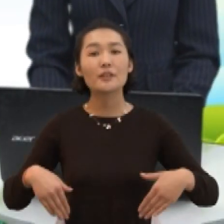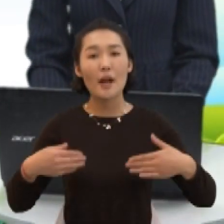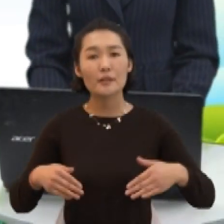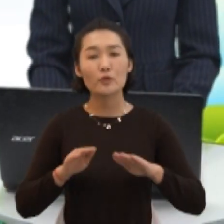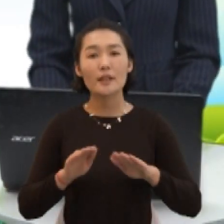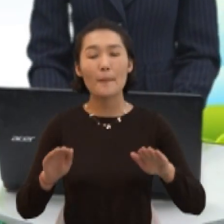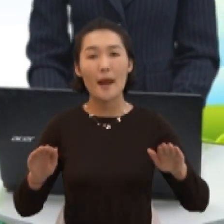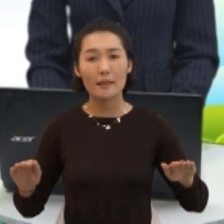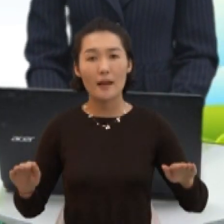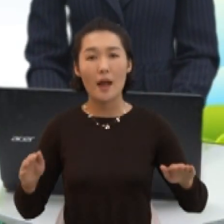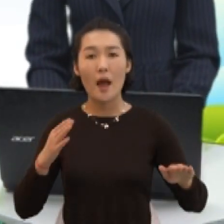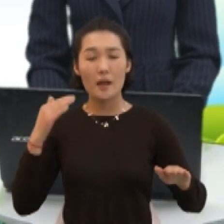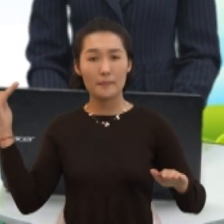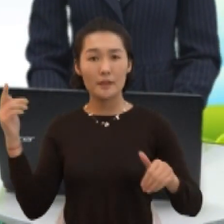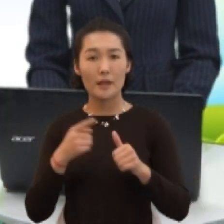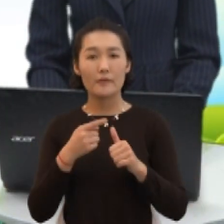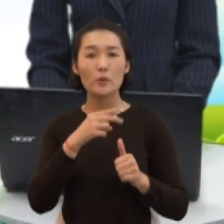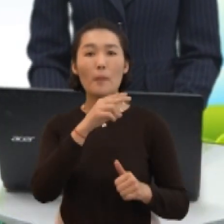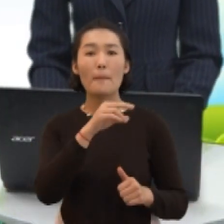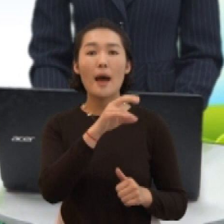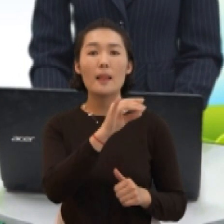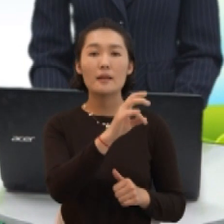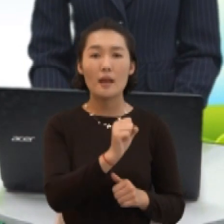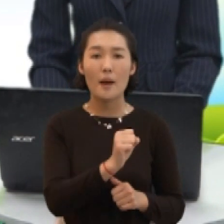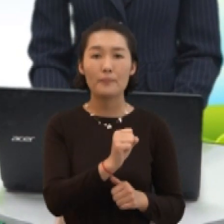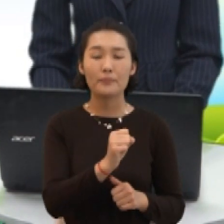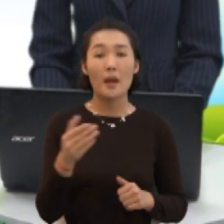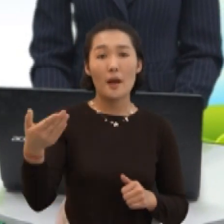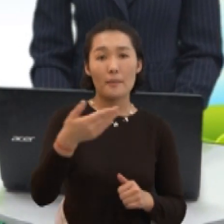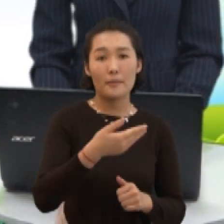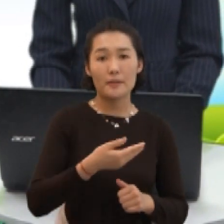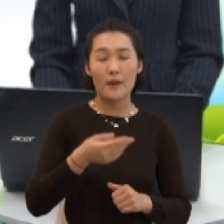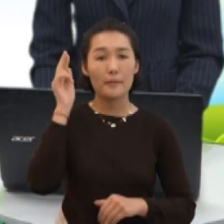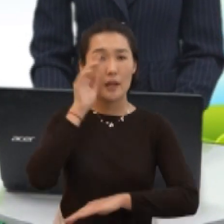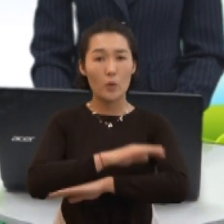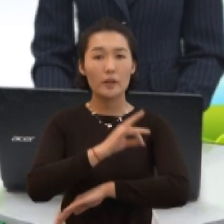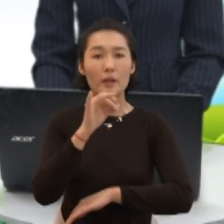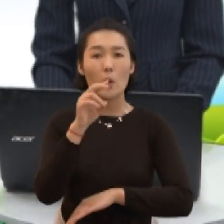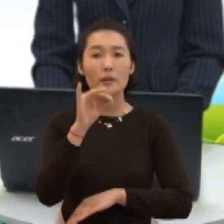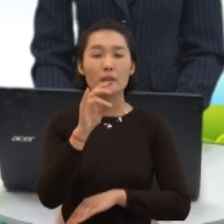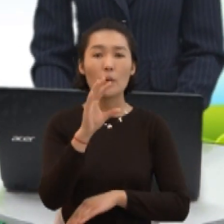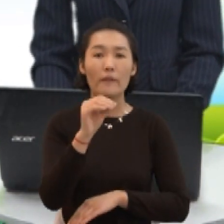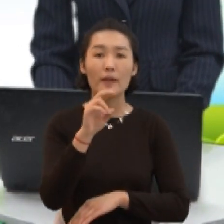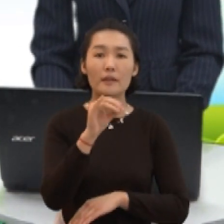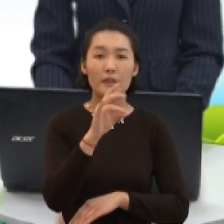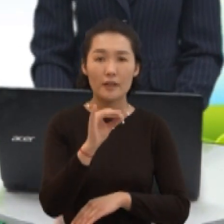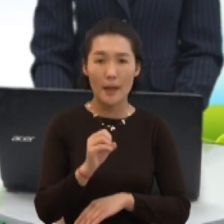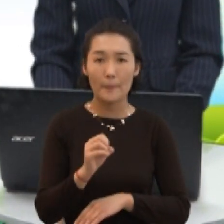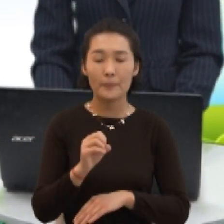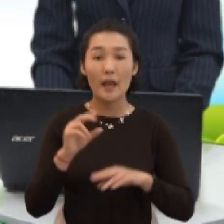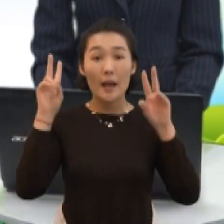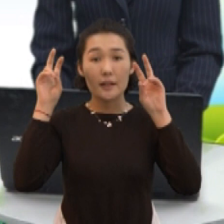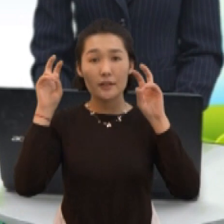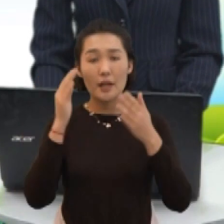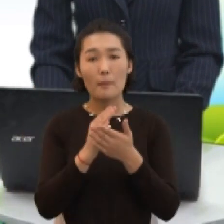Здравствуйте, ребята! Меня зовут Полина Павловна. Мы с вами на уроке родиноведения. Тема нашего сегодняшнего